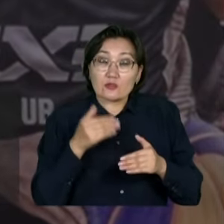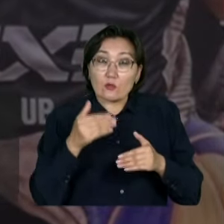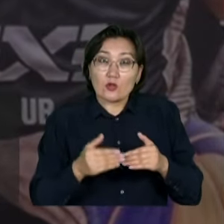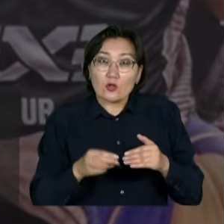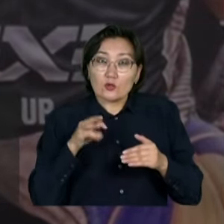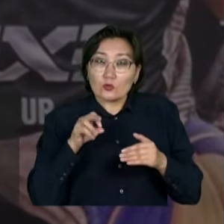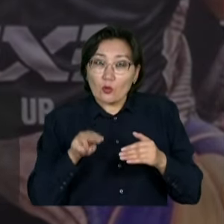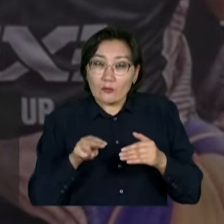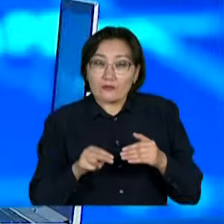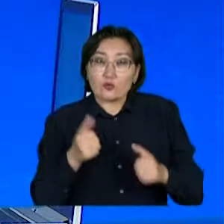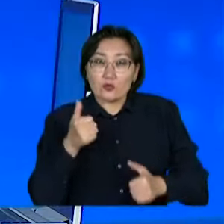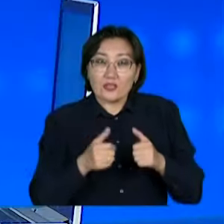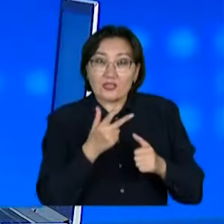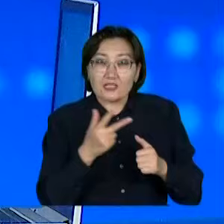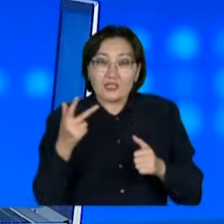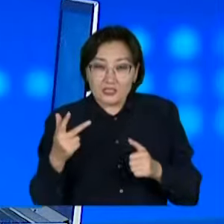турниров 3x3.